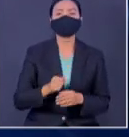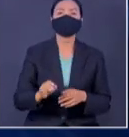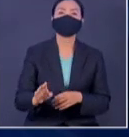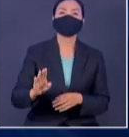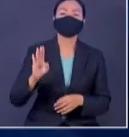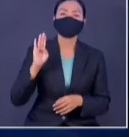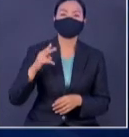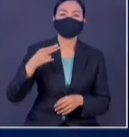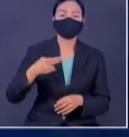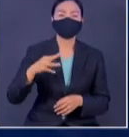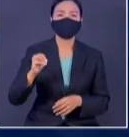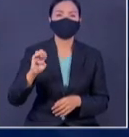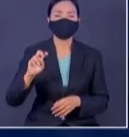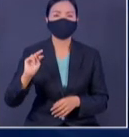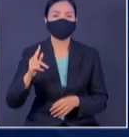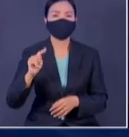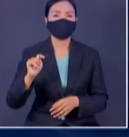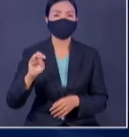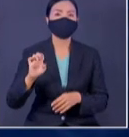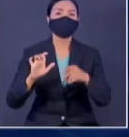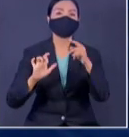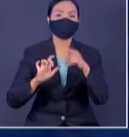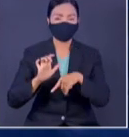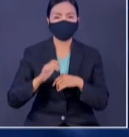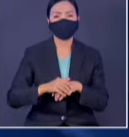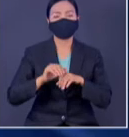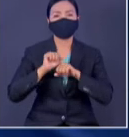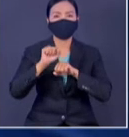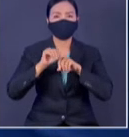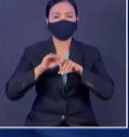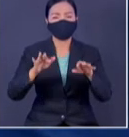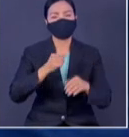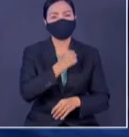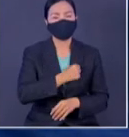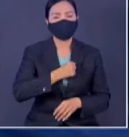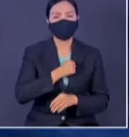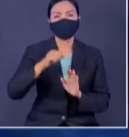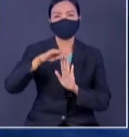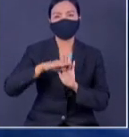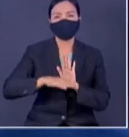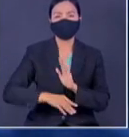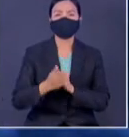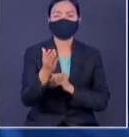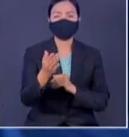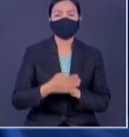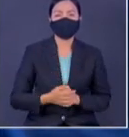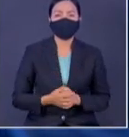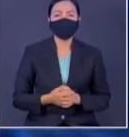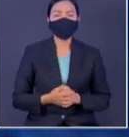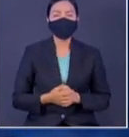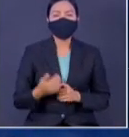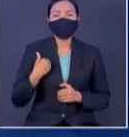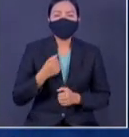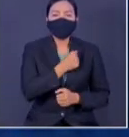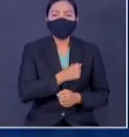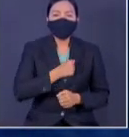ษัทมิงตี้เคมีคอลจำกัดนะครับล่าสุดเนี่ยได้มีการออกแถลงการแสดงความเสียใจต่อเหตุการณ์ที่เกิดขึ้นนะครับโดยใจความระบุว่า